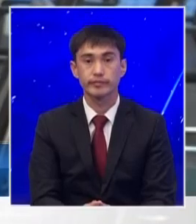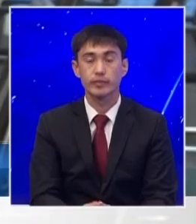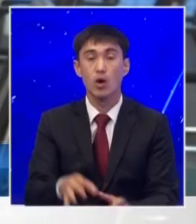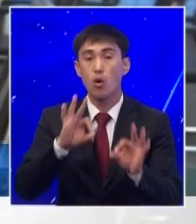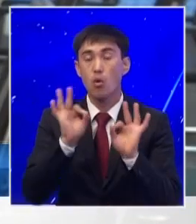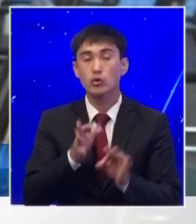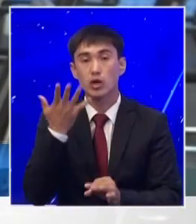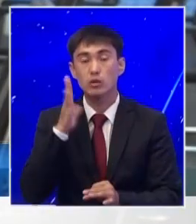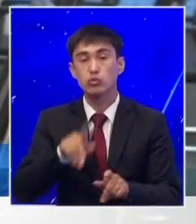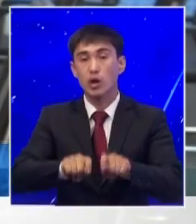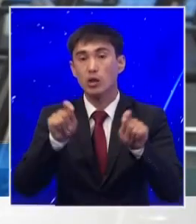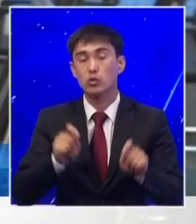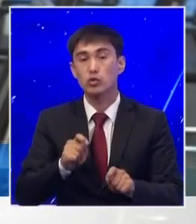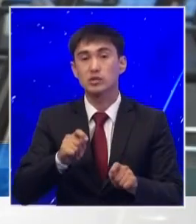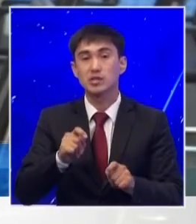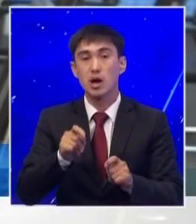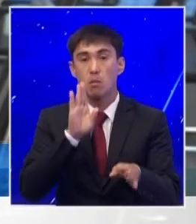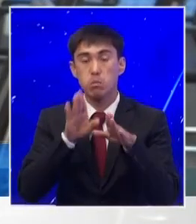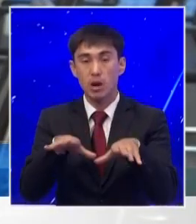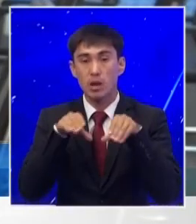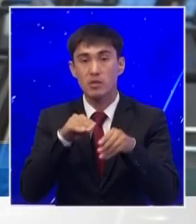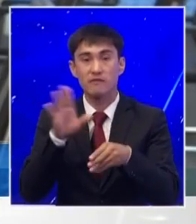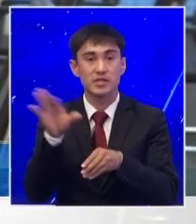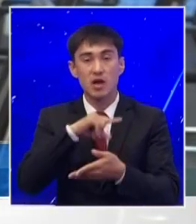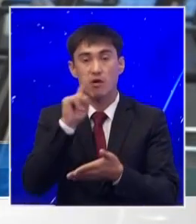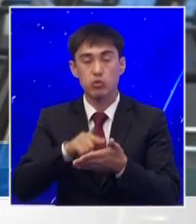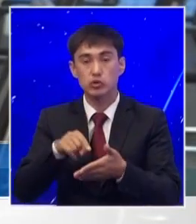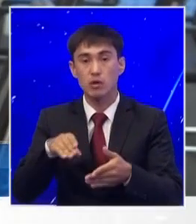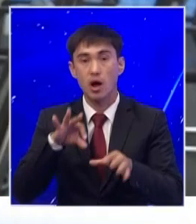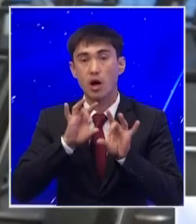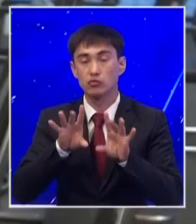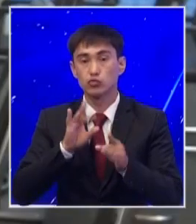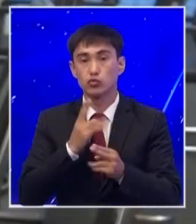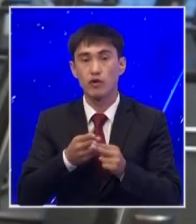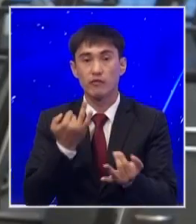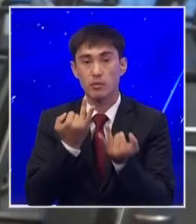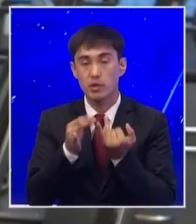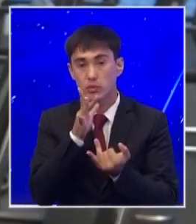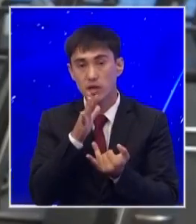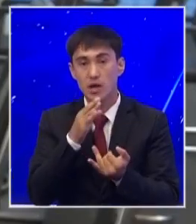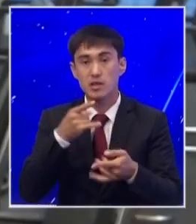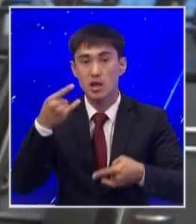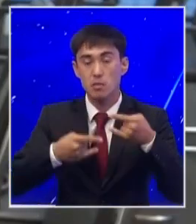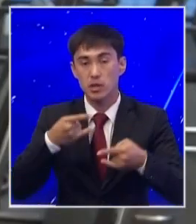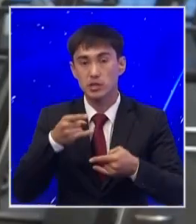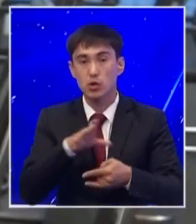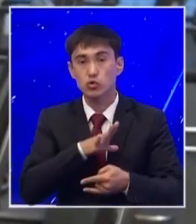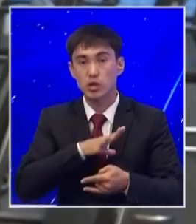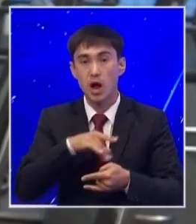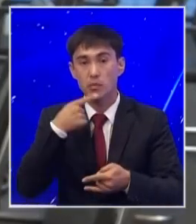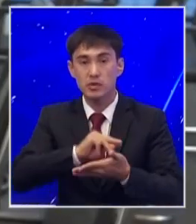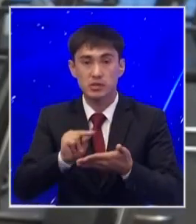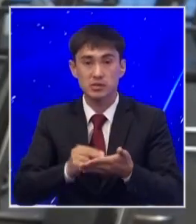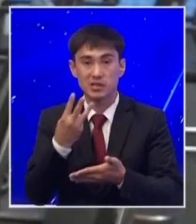Осенью, когда откроется сессия парламента, я готов озвучить все эти вопросы в парламенте, во время дебатов, на телепередачах. Я уже отметил для